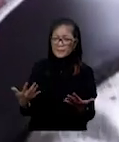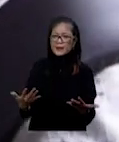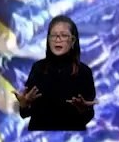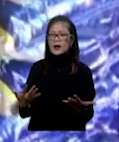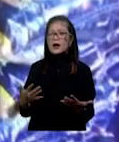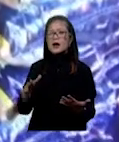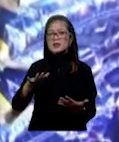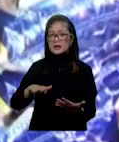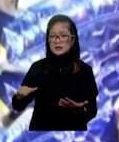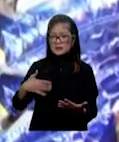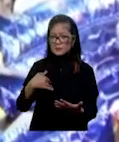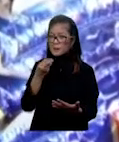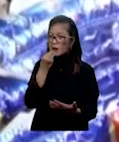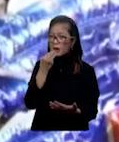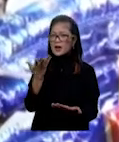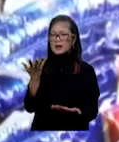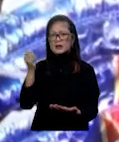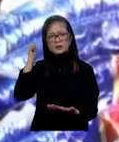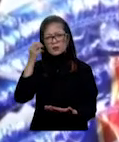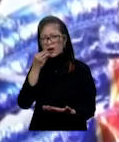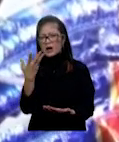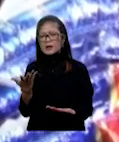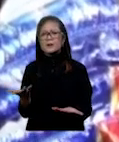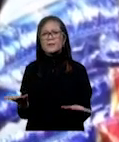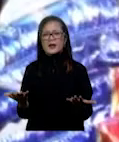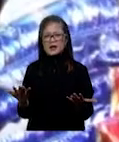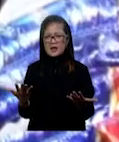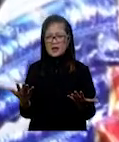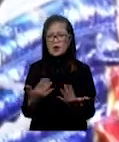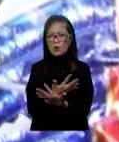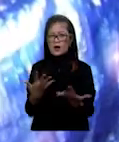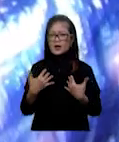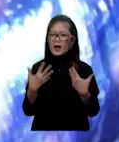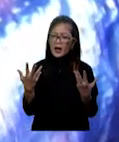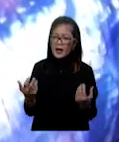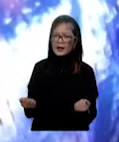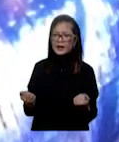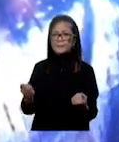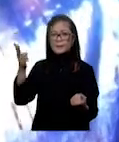makan. Masyarakat berharap pemerintah mendengar keluhan terkait kenaikan harga beras yang